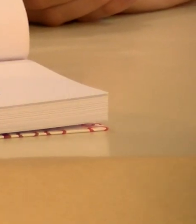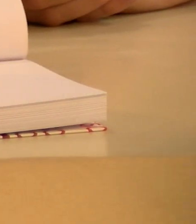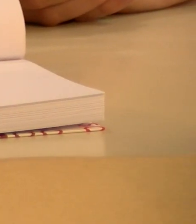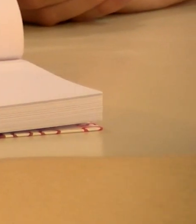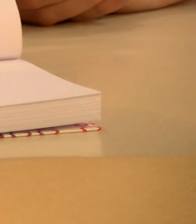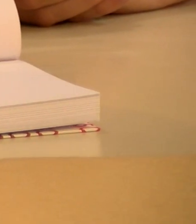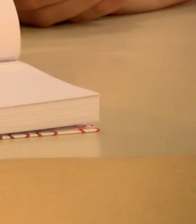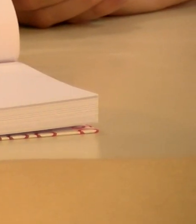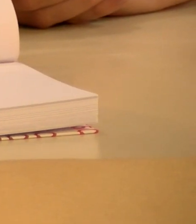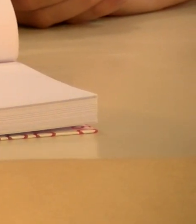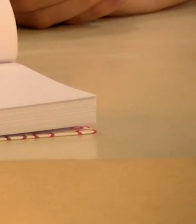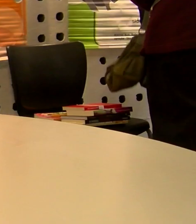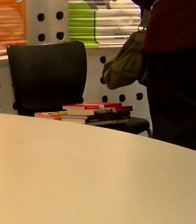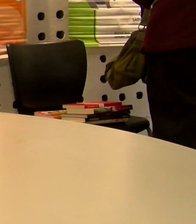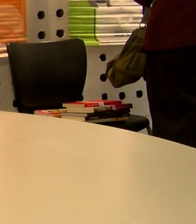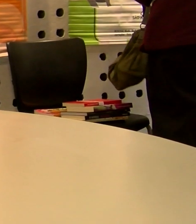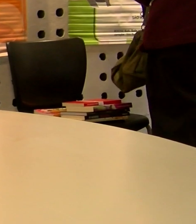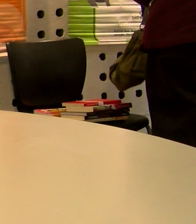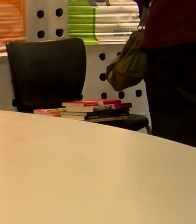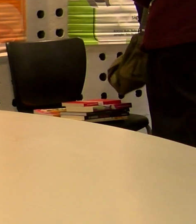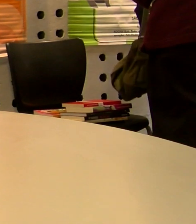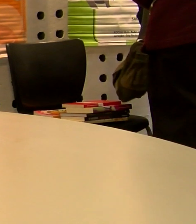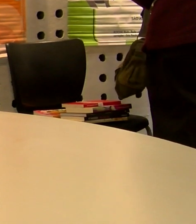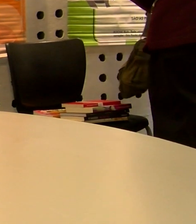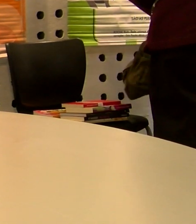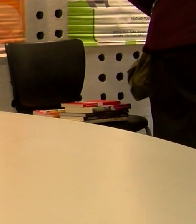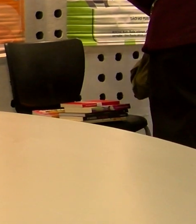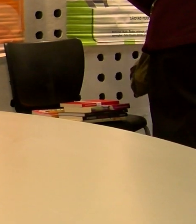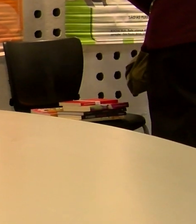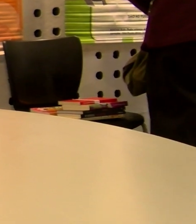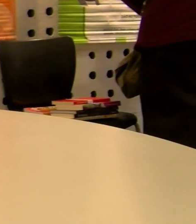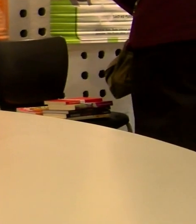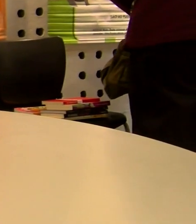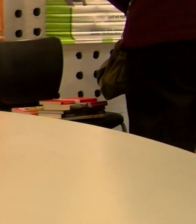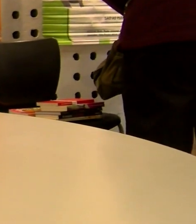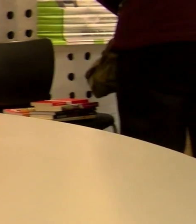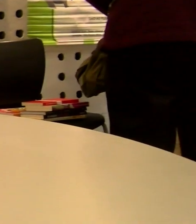Após o evento, no hall de entrada do teatro, Frederic Gros recebe o público para